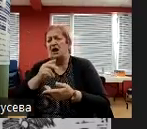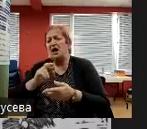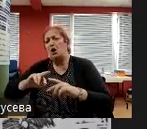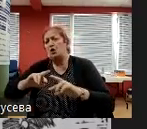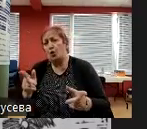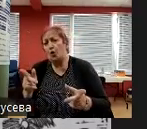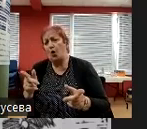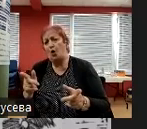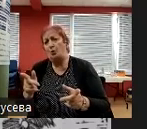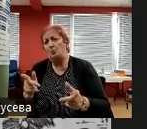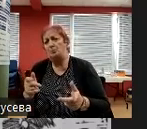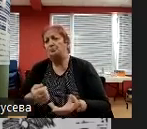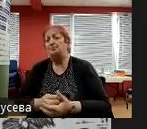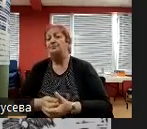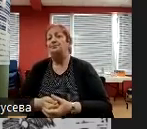и